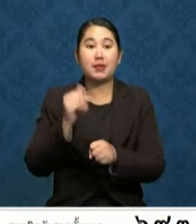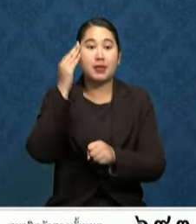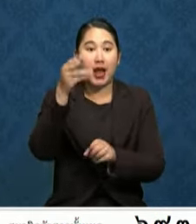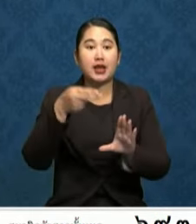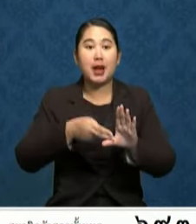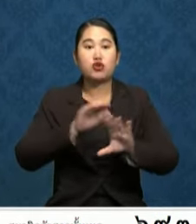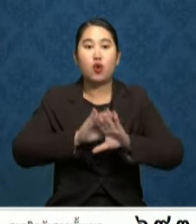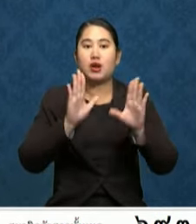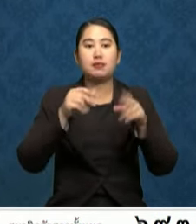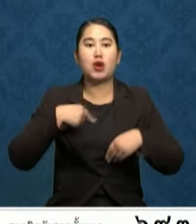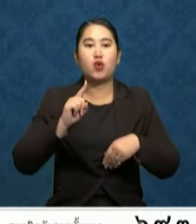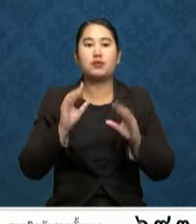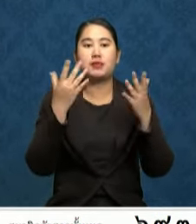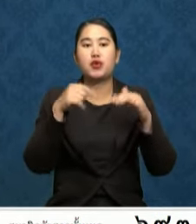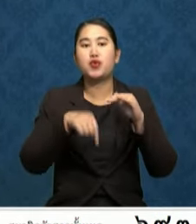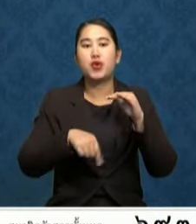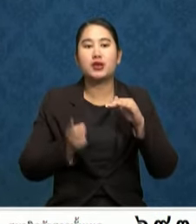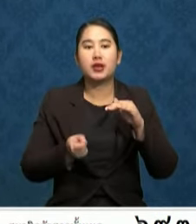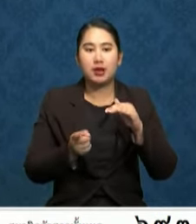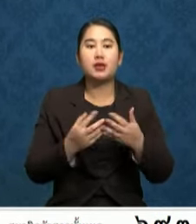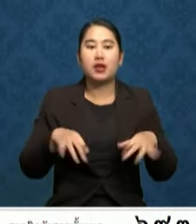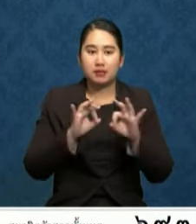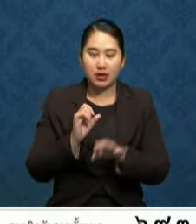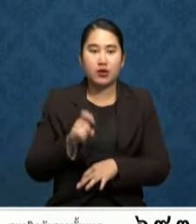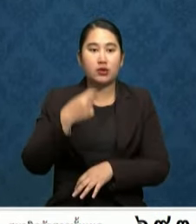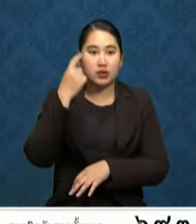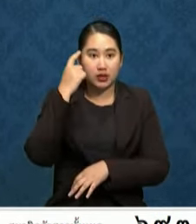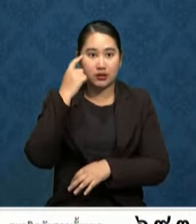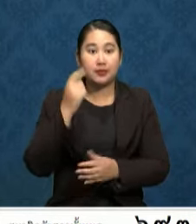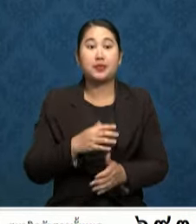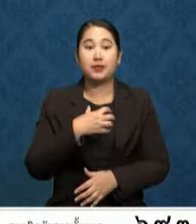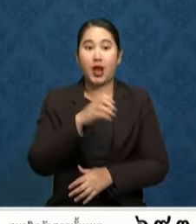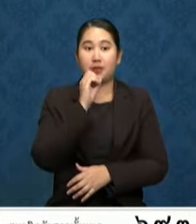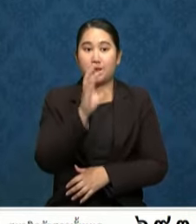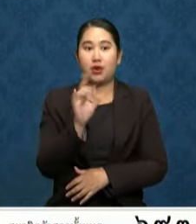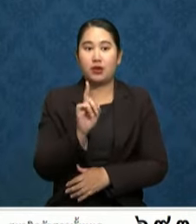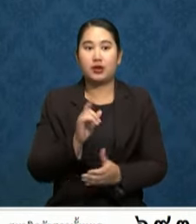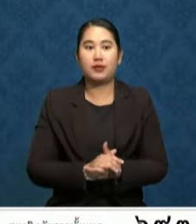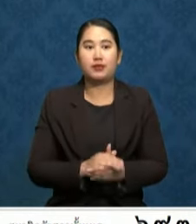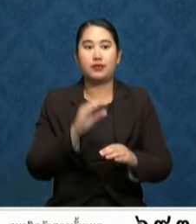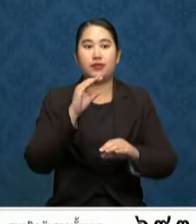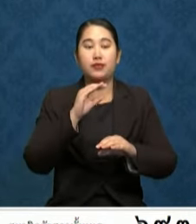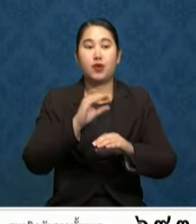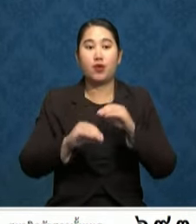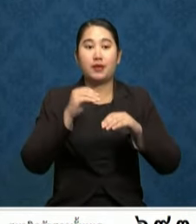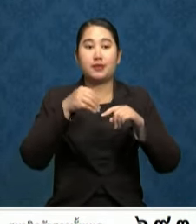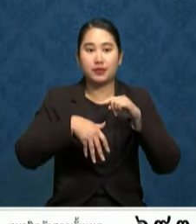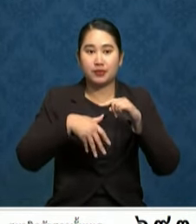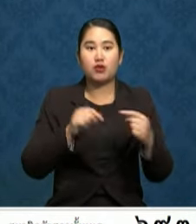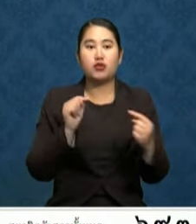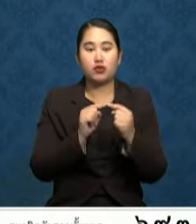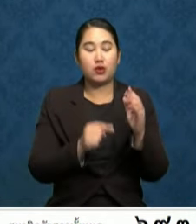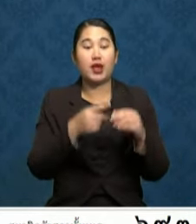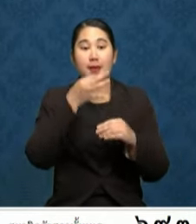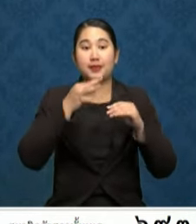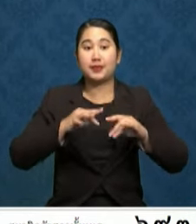แล้วก็ไม่มีประโยชน์แล้วมันก็อยู่ข้างล่างดังนั้นเป็นโจทย์ที่น่าคิดแลผมอยากจะเรียนเลยครับด้วยโครงสร้างของสิ่งที่อยู่ในอ่าไทย